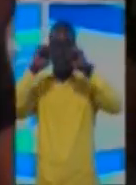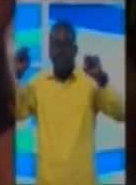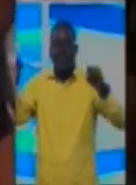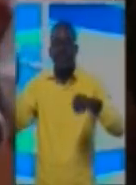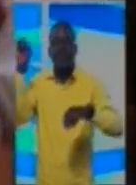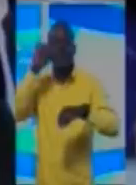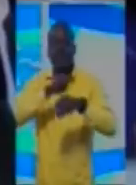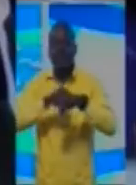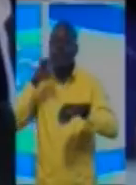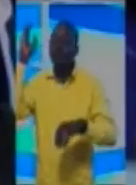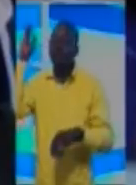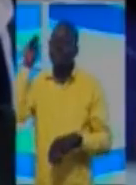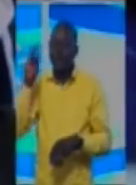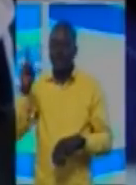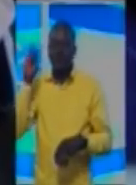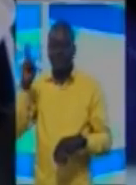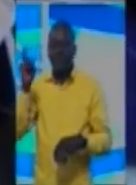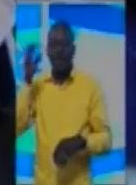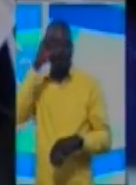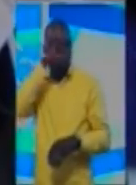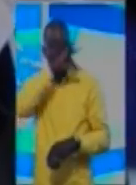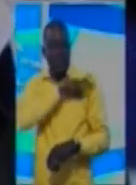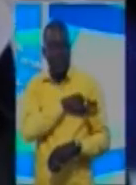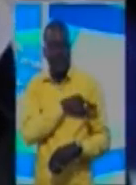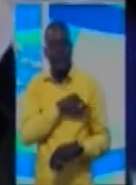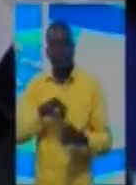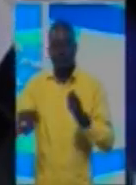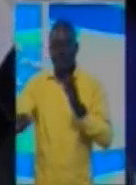l'investiture démocrate aurait alors profité de son statut de